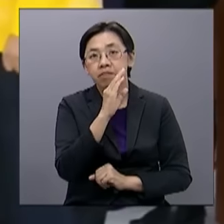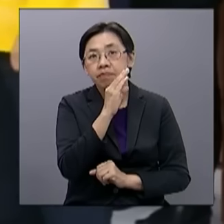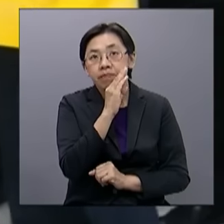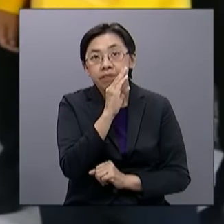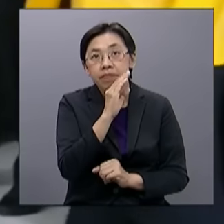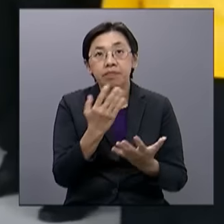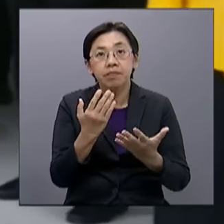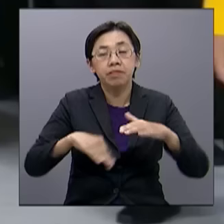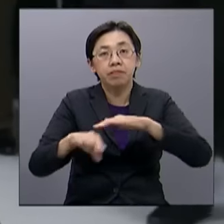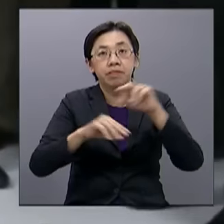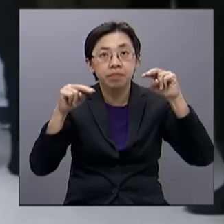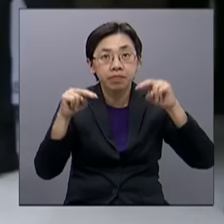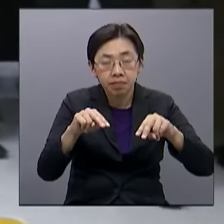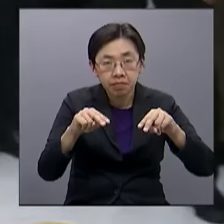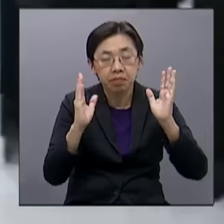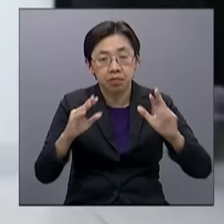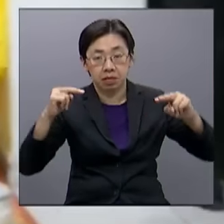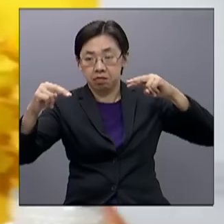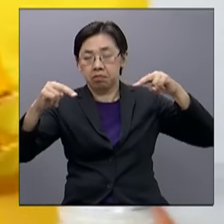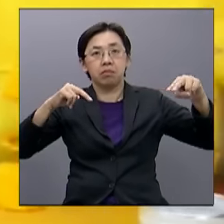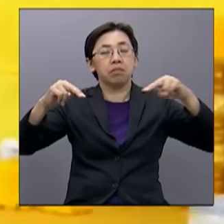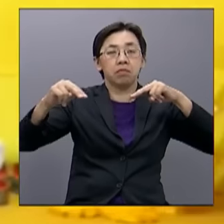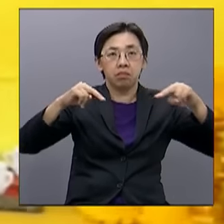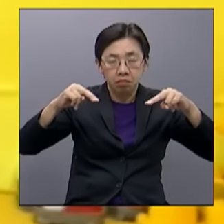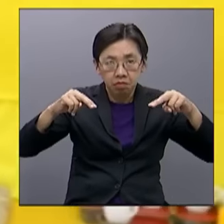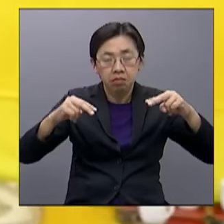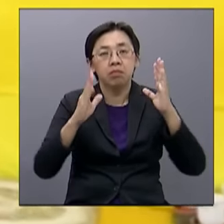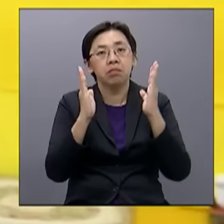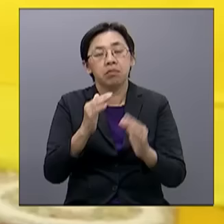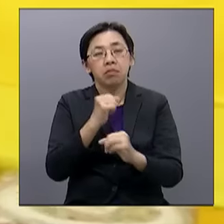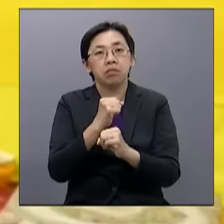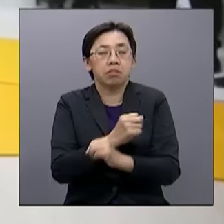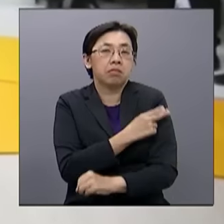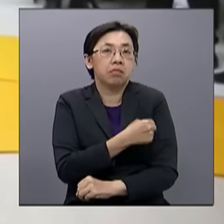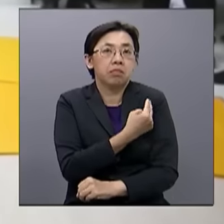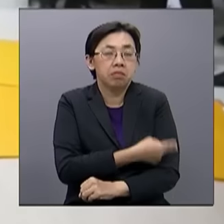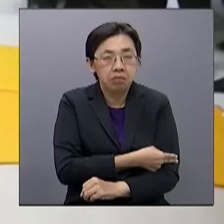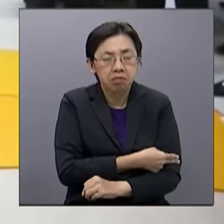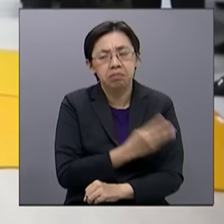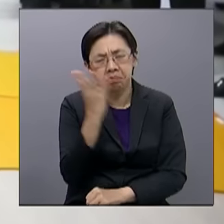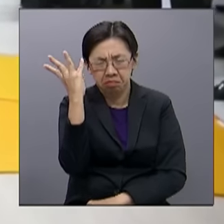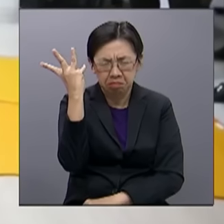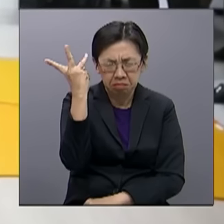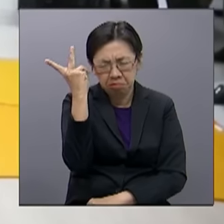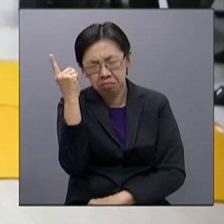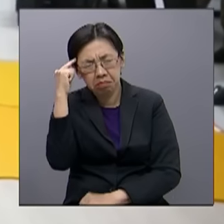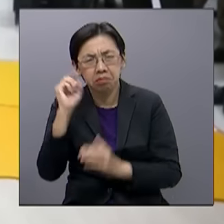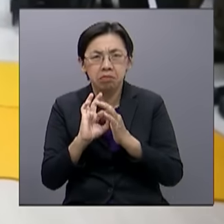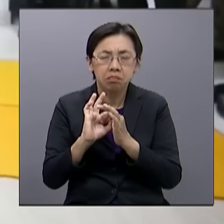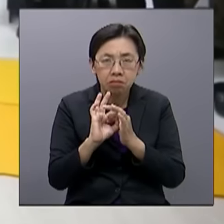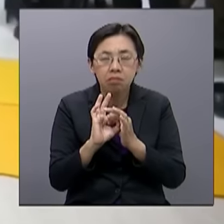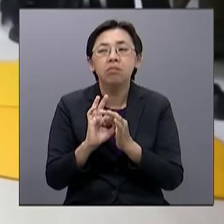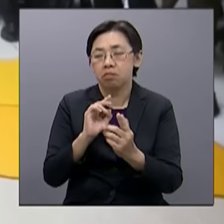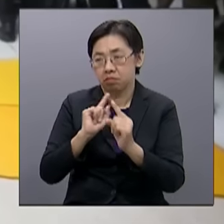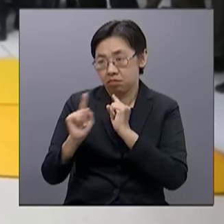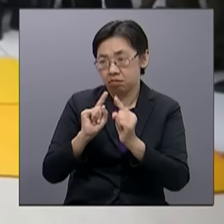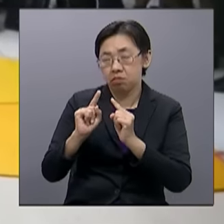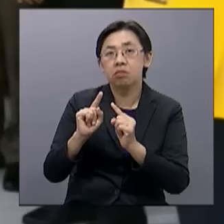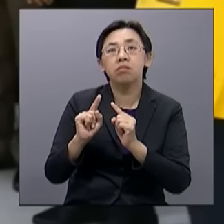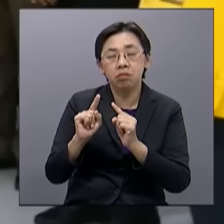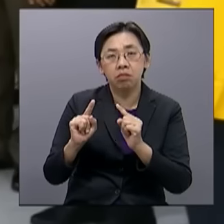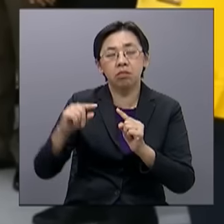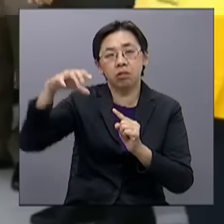พยานหรือผู้ที่เห็นเหตุการณ์รวมถึงบุคลากรทางการแพทย์ที่มีความกังวลสามารถขอความคุ้มครองพยานจ